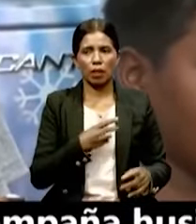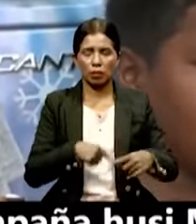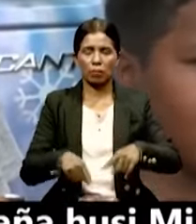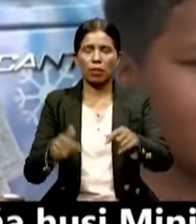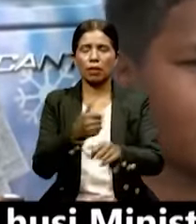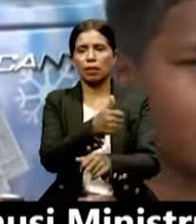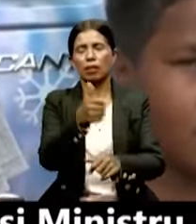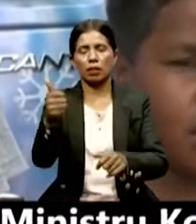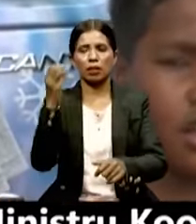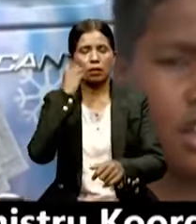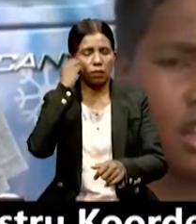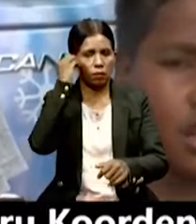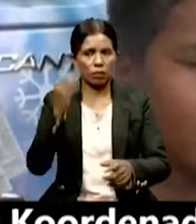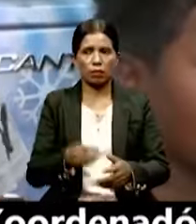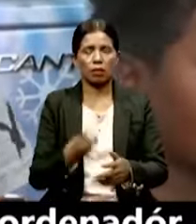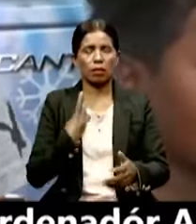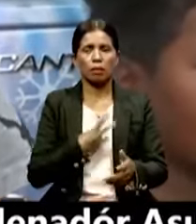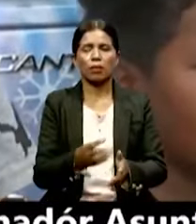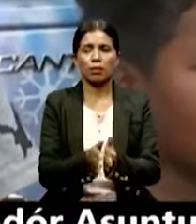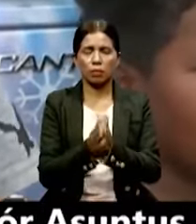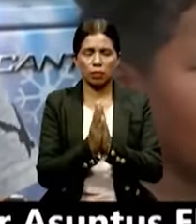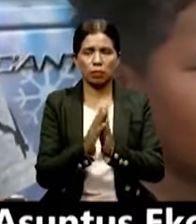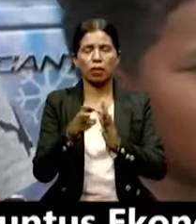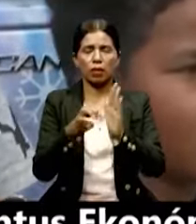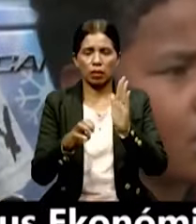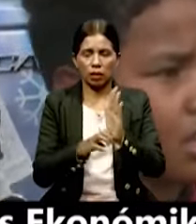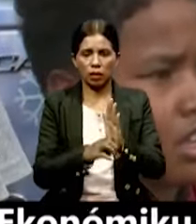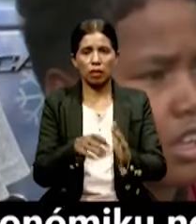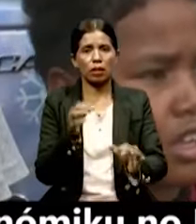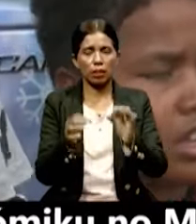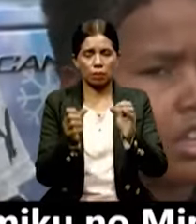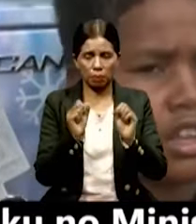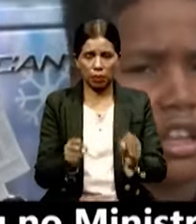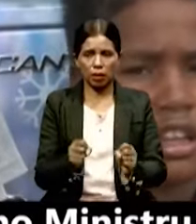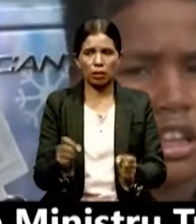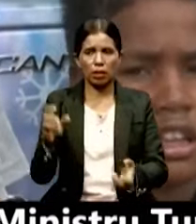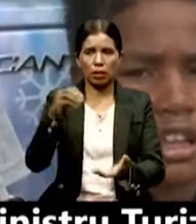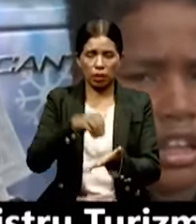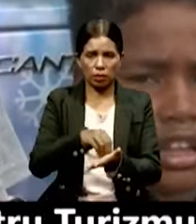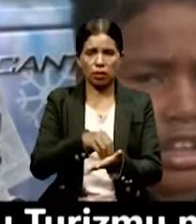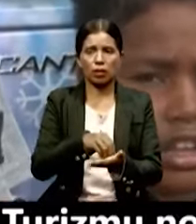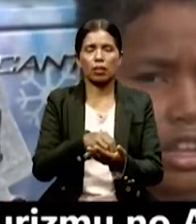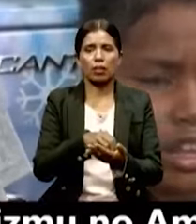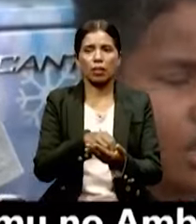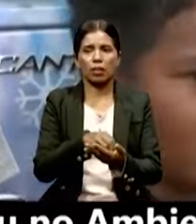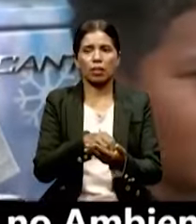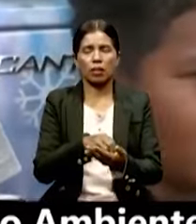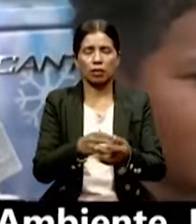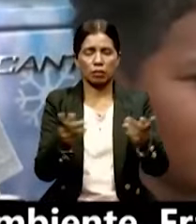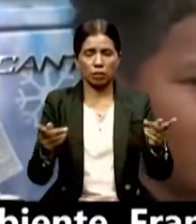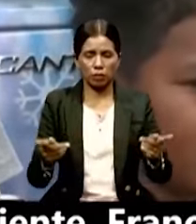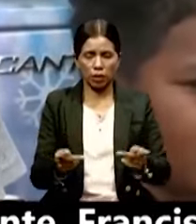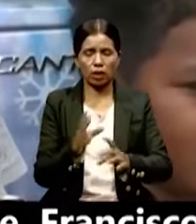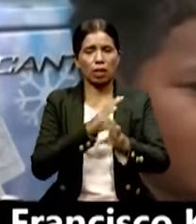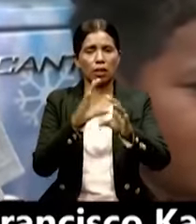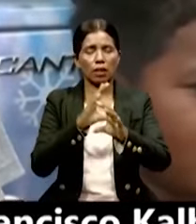uma. Nebe ami husu ba stadu sebel kare ka juda be kria ne tike terminal dia kida ba